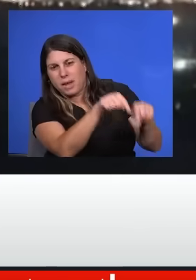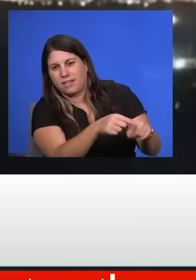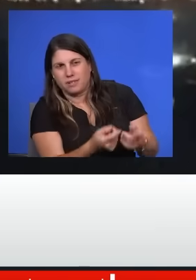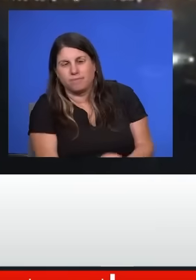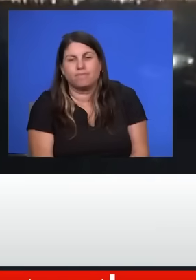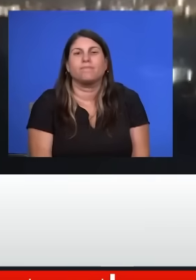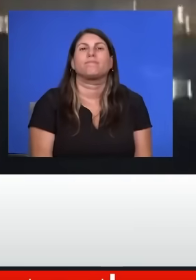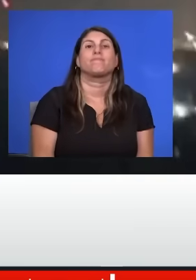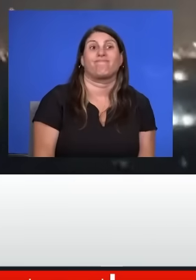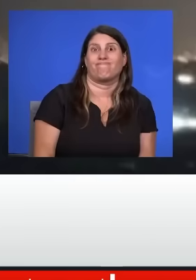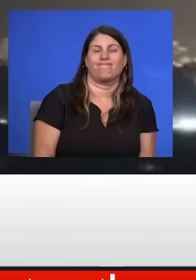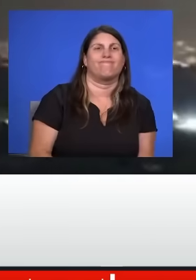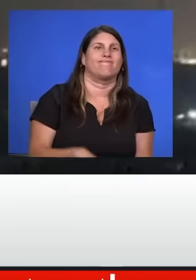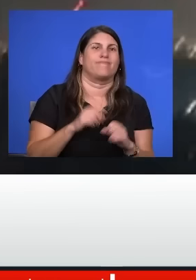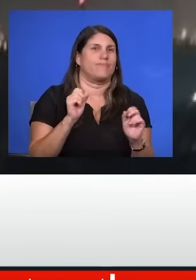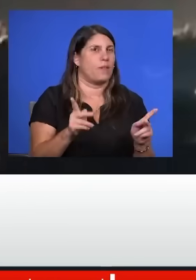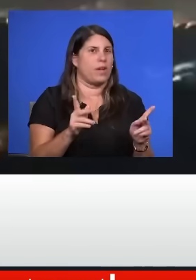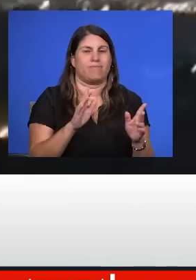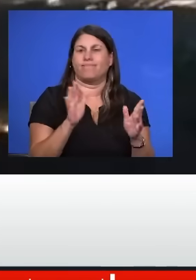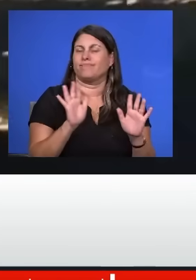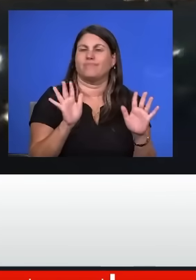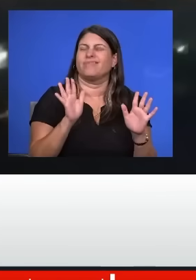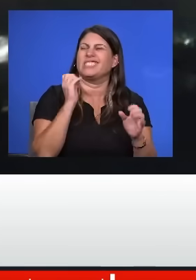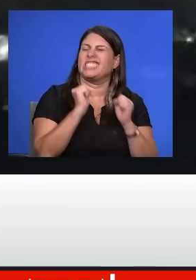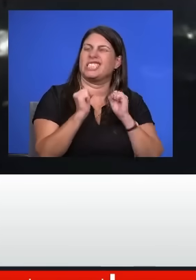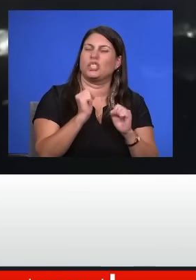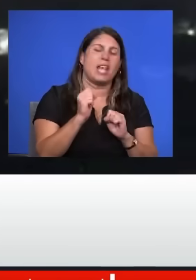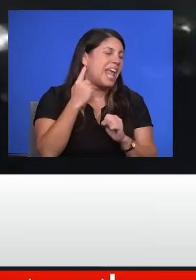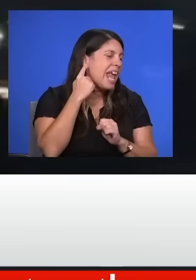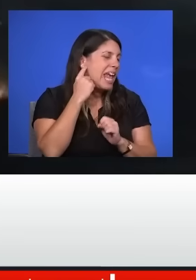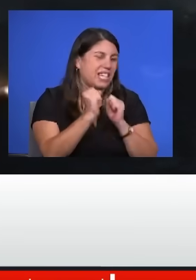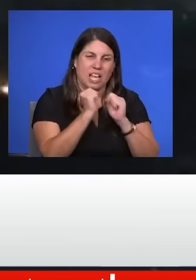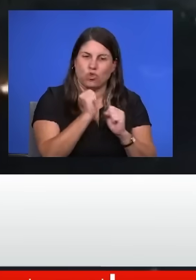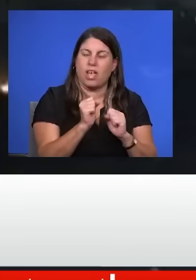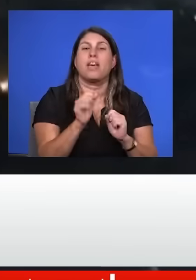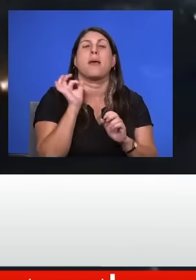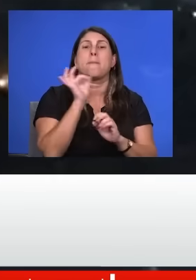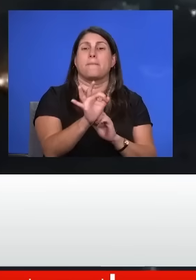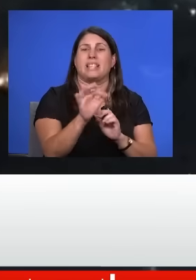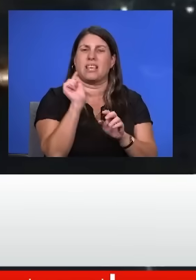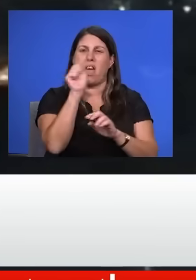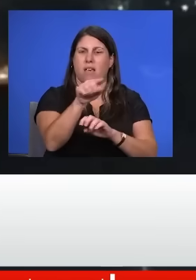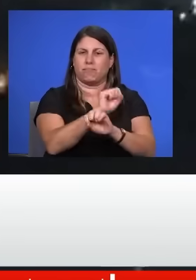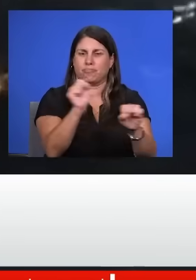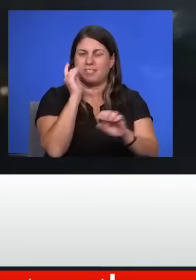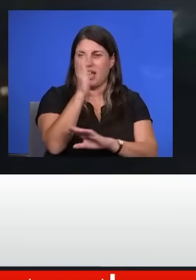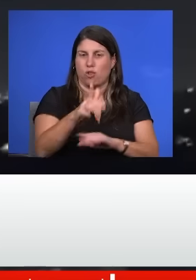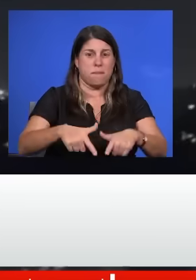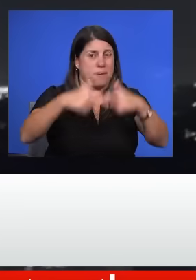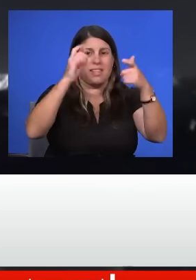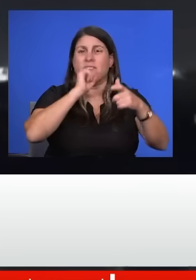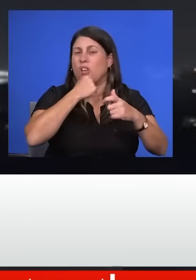אוקיי, אז... אנחנו מתקשים קצת לשמוע אותך לירן, אז פגיעה ישירה בבניין בראשון לציון, בניין ישן שאין בו ממד,